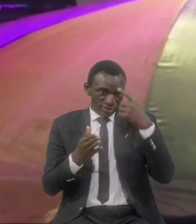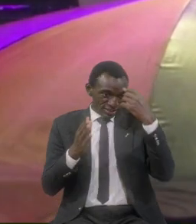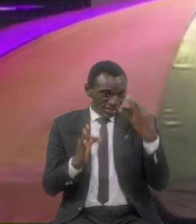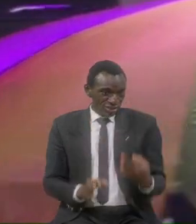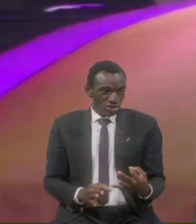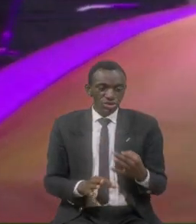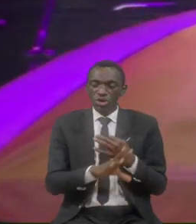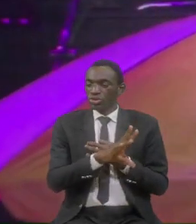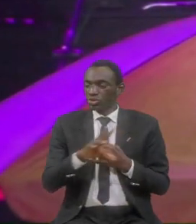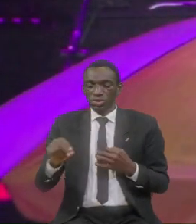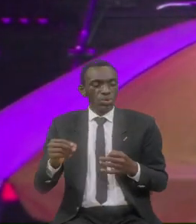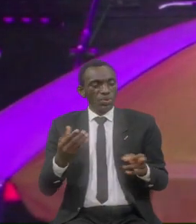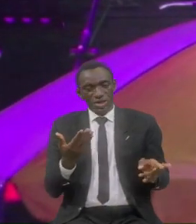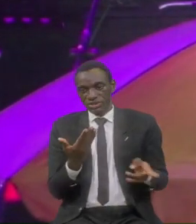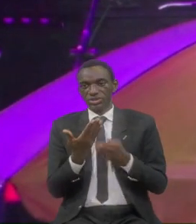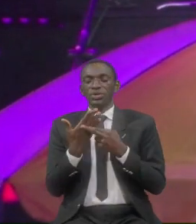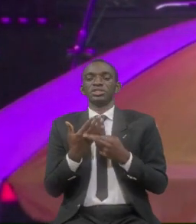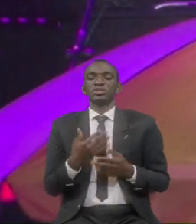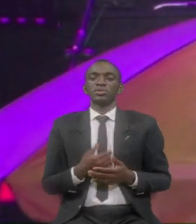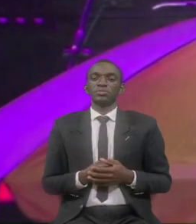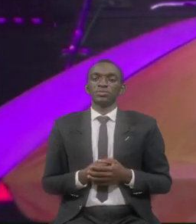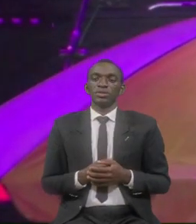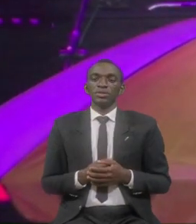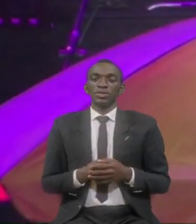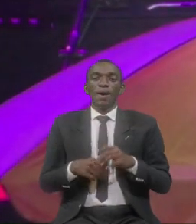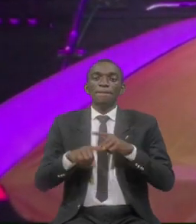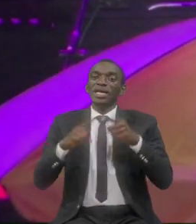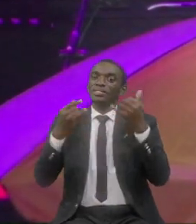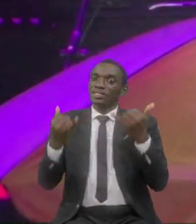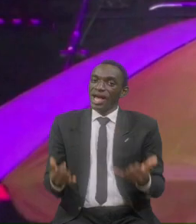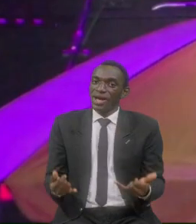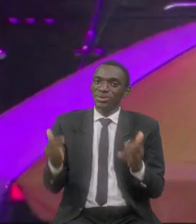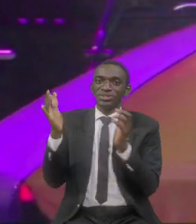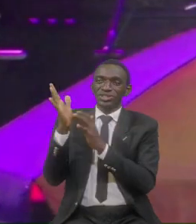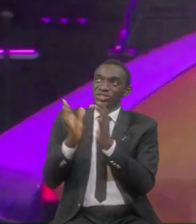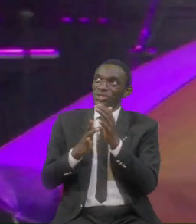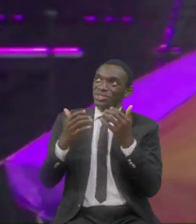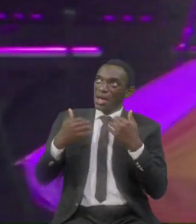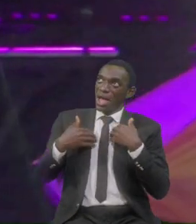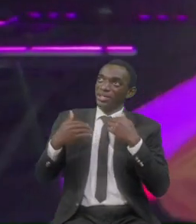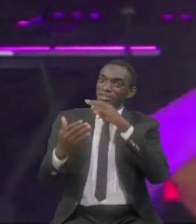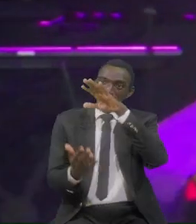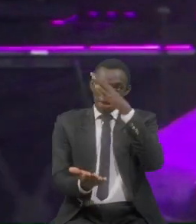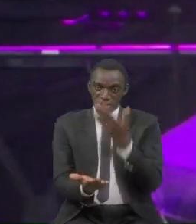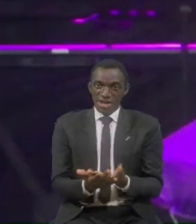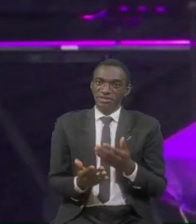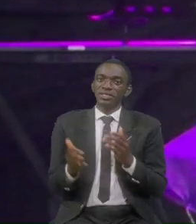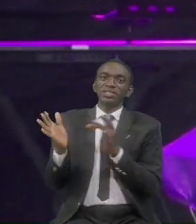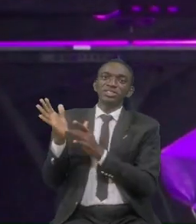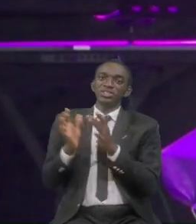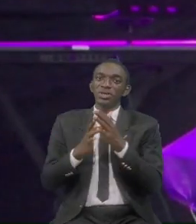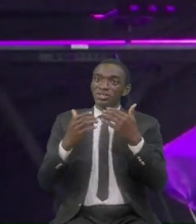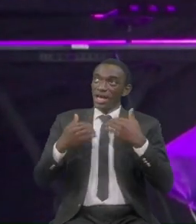sa kung wala but kan, now, kung walay tama nga Christ decision, has come. Walay pagpasiguli. Christ has come. Pero karon niabot si Jesus.